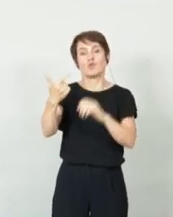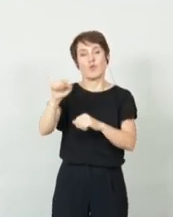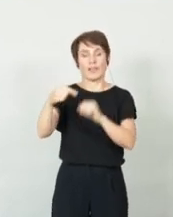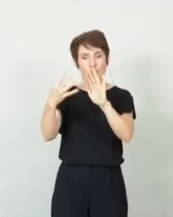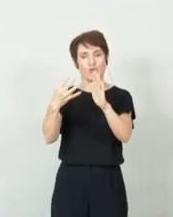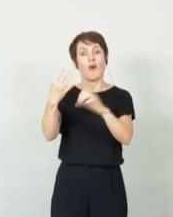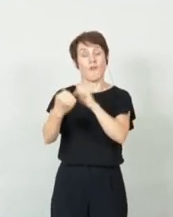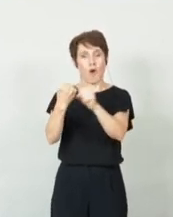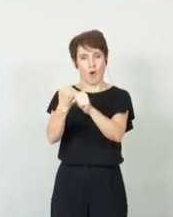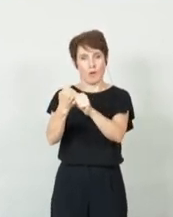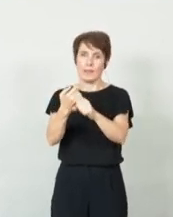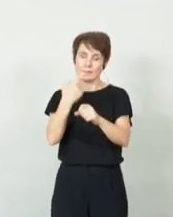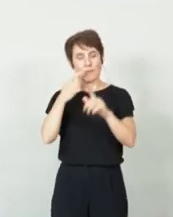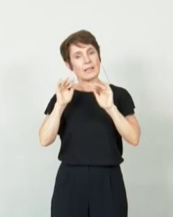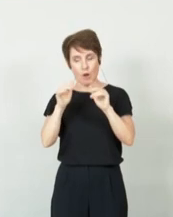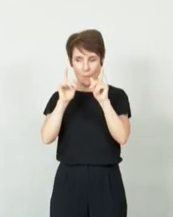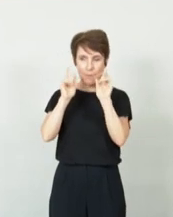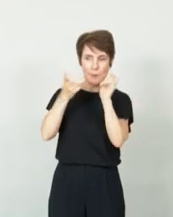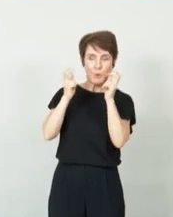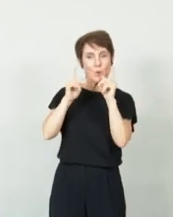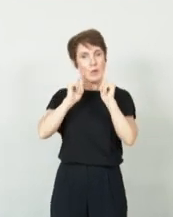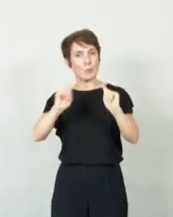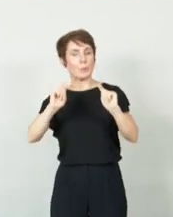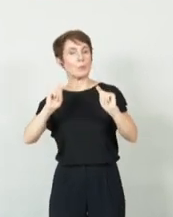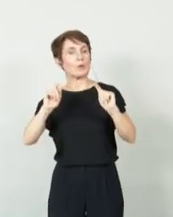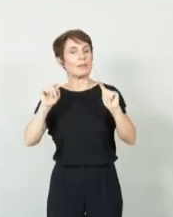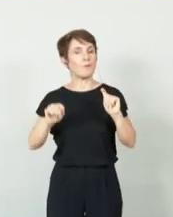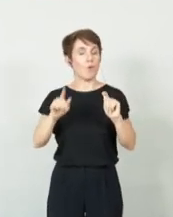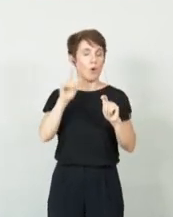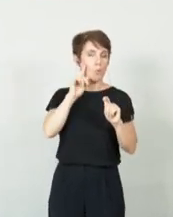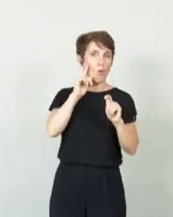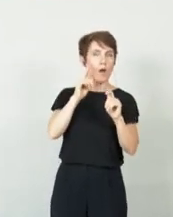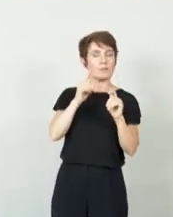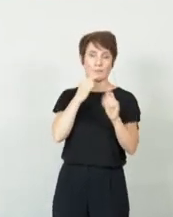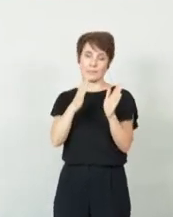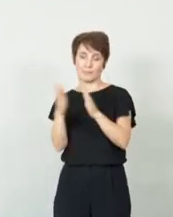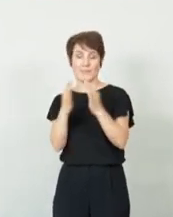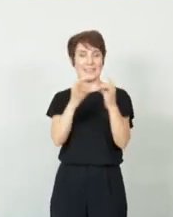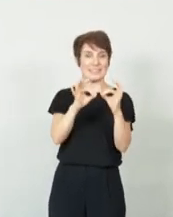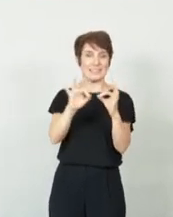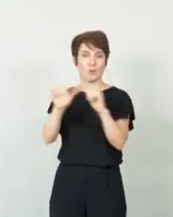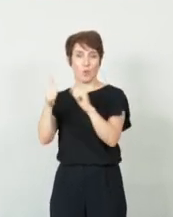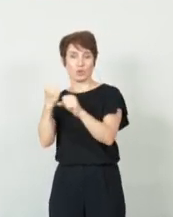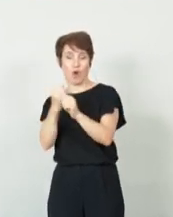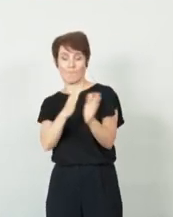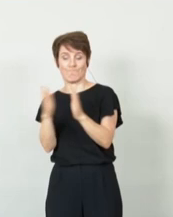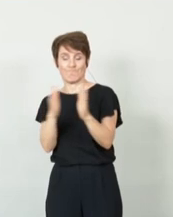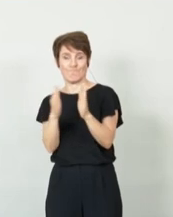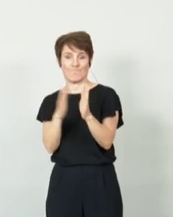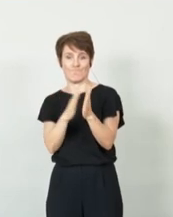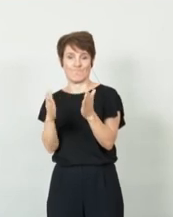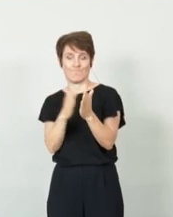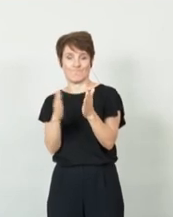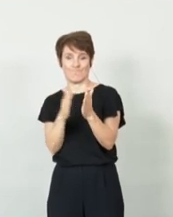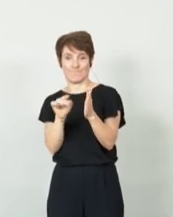vigilance puisqu'il se situe donc entre 10 et 11 ans on sait que les choses deviennent